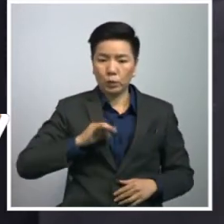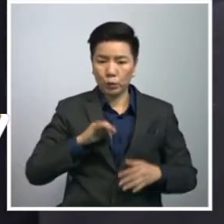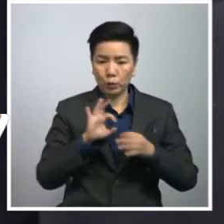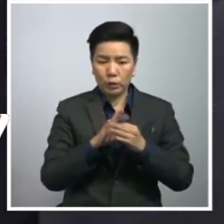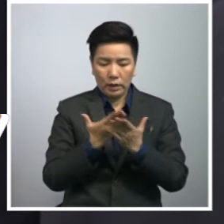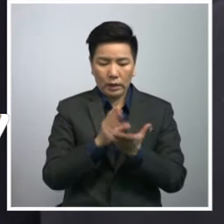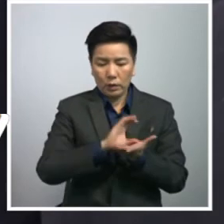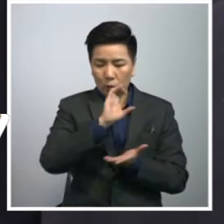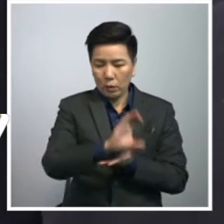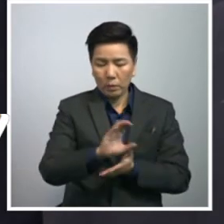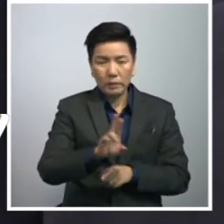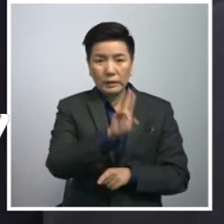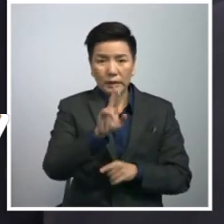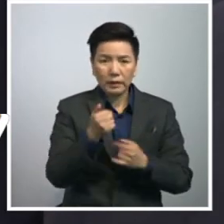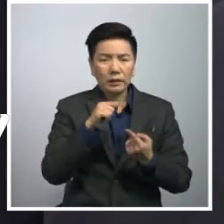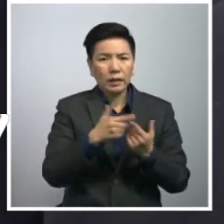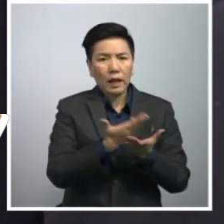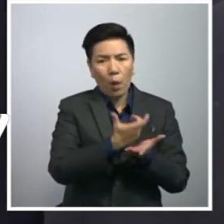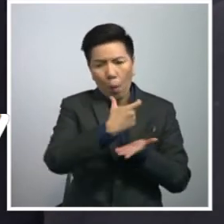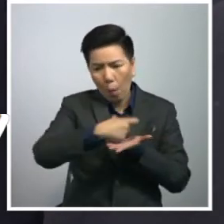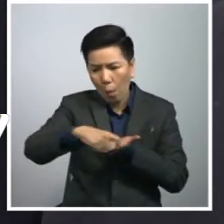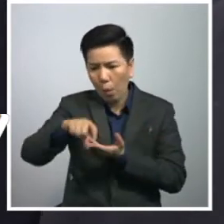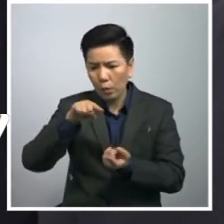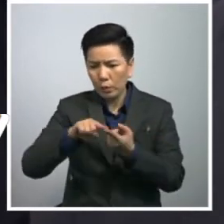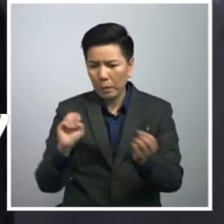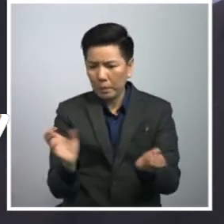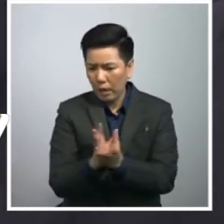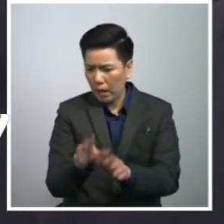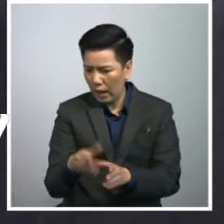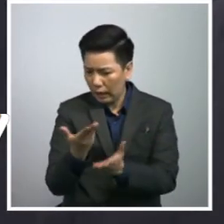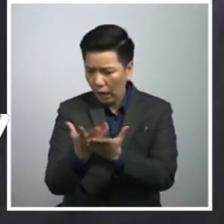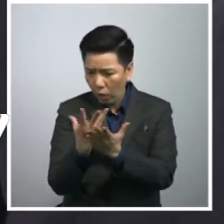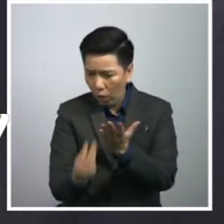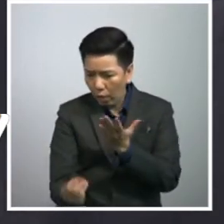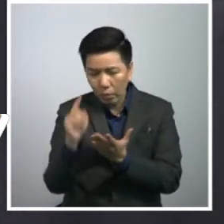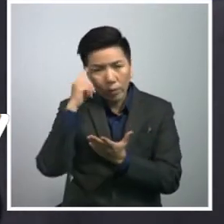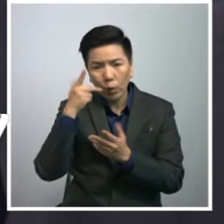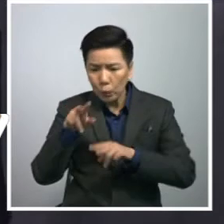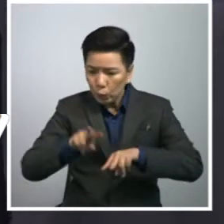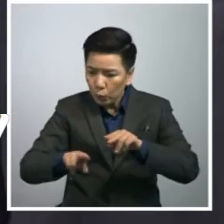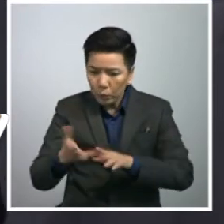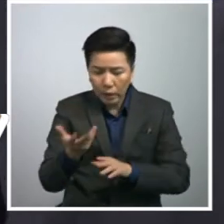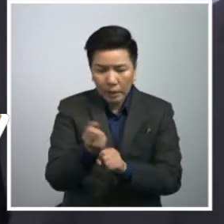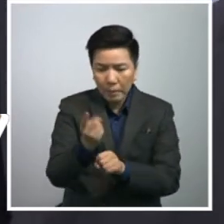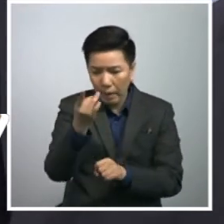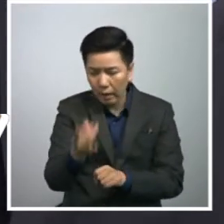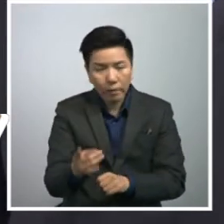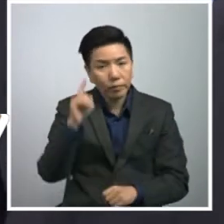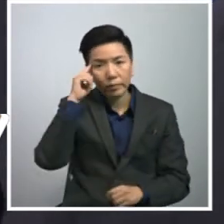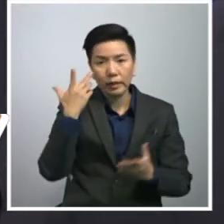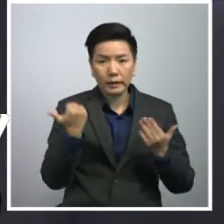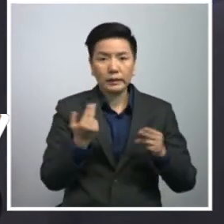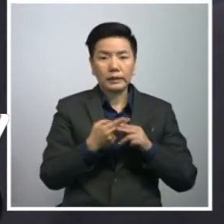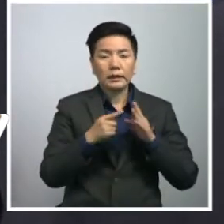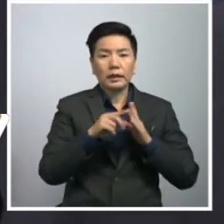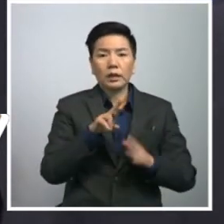ใช้งบประมาณที่กำลังถูกโอนไปสู่หลุมดำนะครับทำให้ไม่สามารถมีการตรวจสอบได้เลยขณะที่นายเรือง